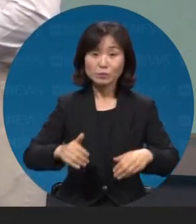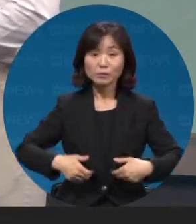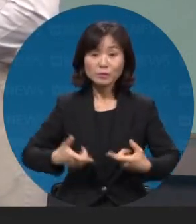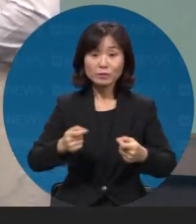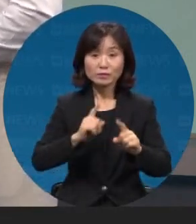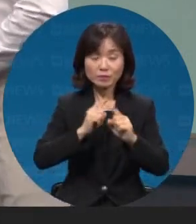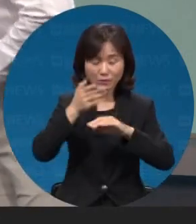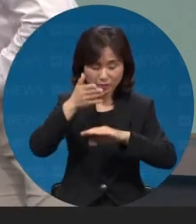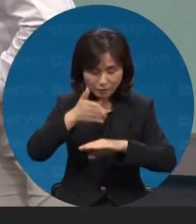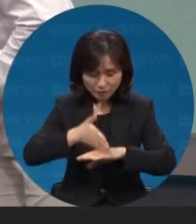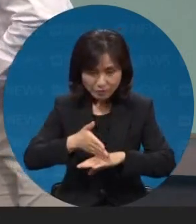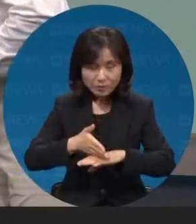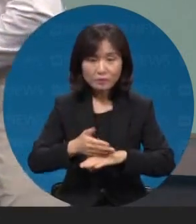말씀 잘 걷습니다